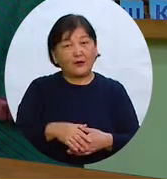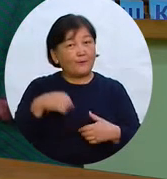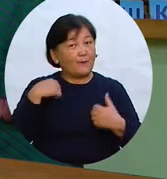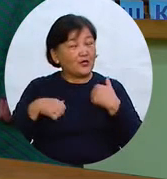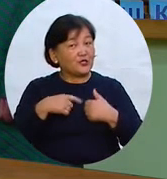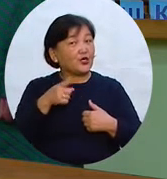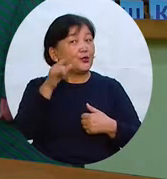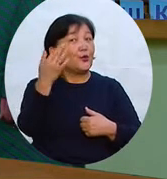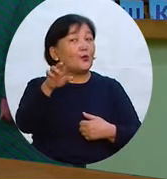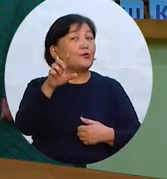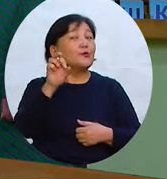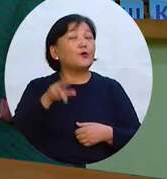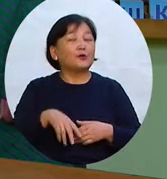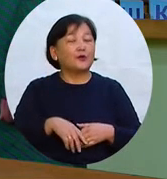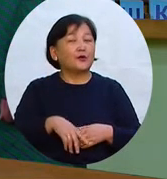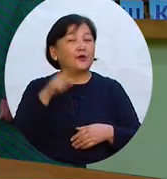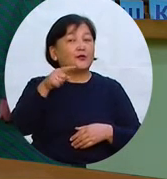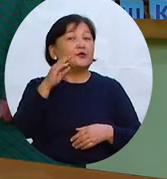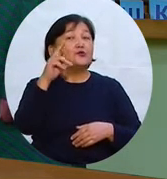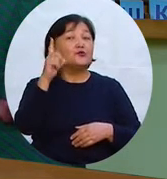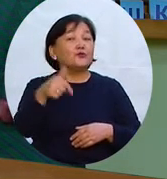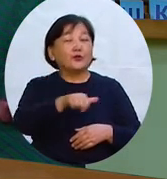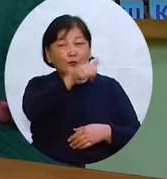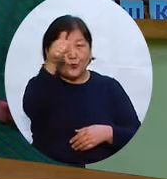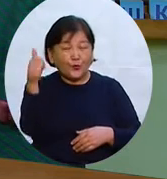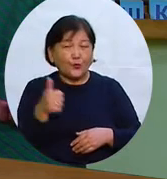багшийнхын хувьдвал энэ шүлгийн